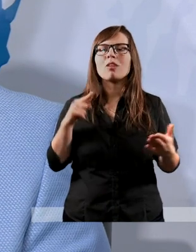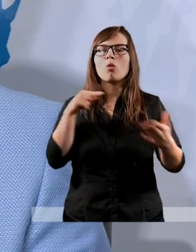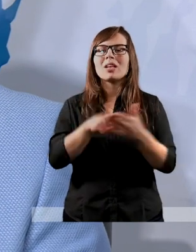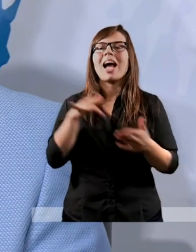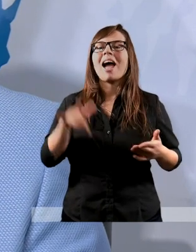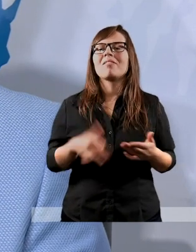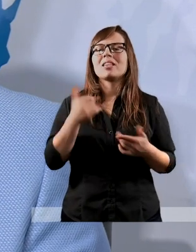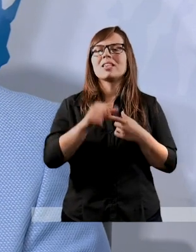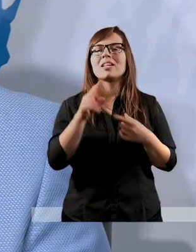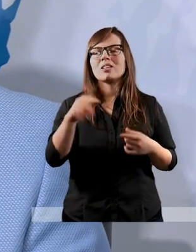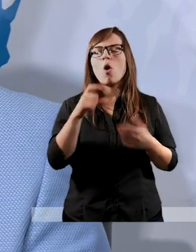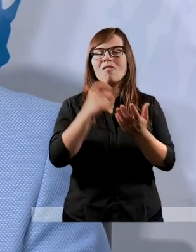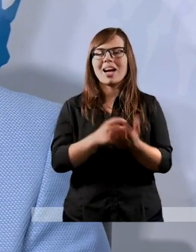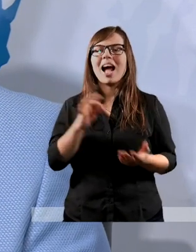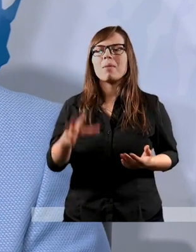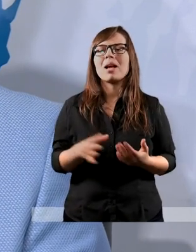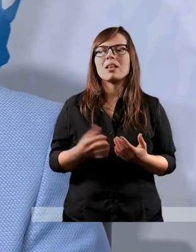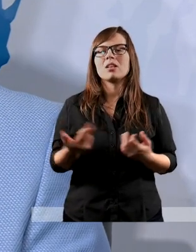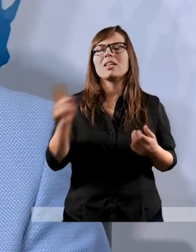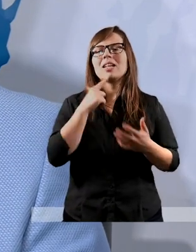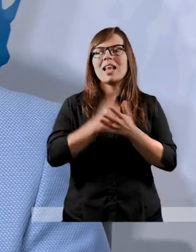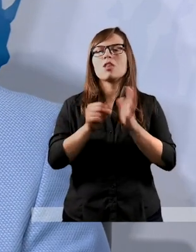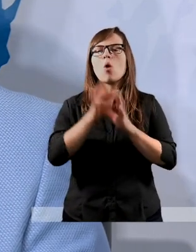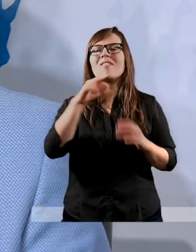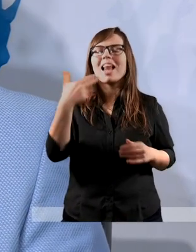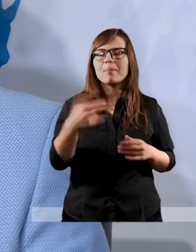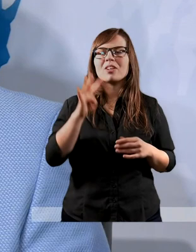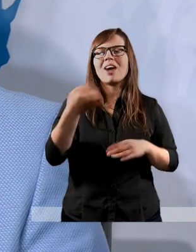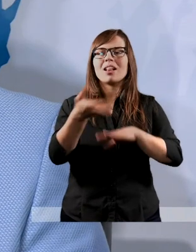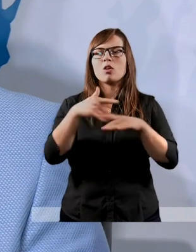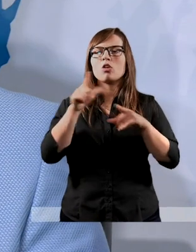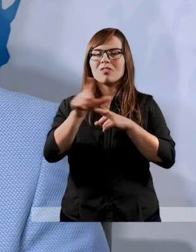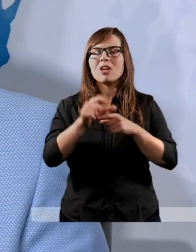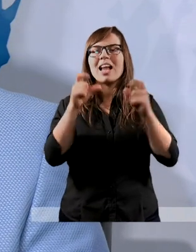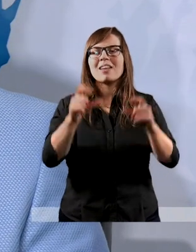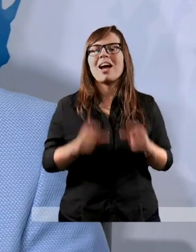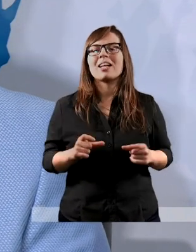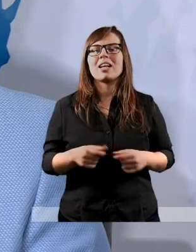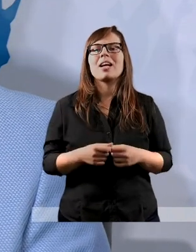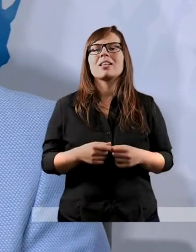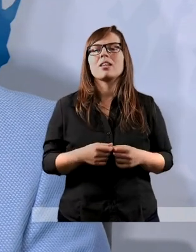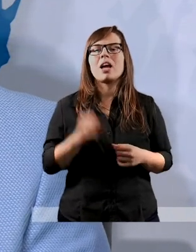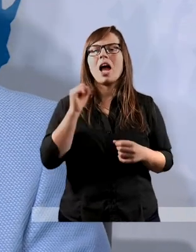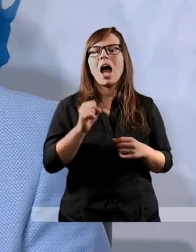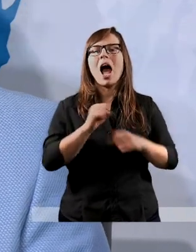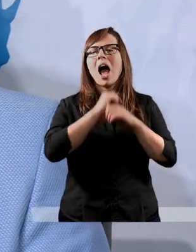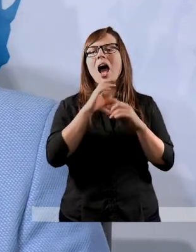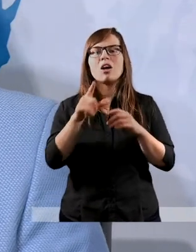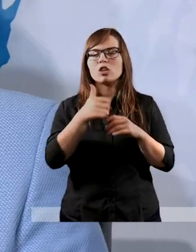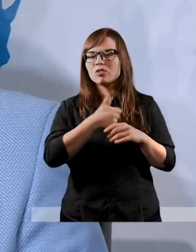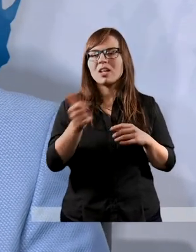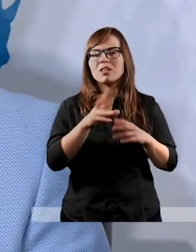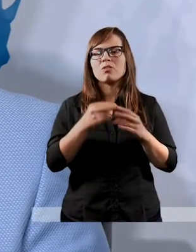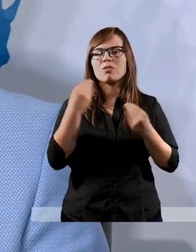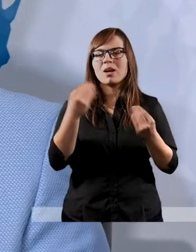trafny. Jest to fragment z listu do Filipian, 4:12, a który świetnie